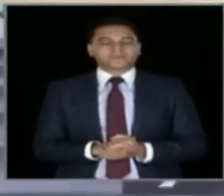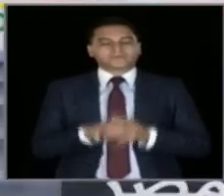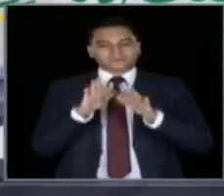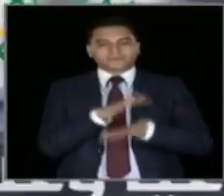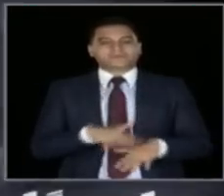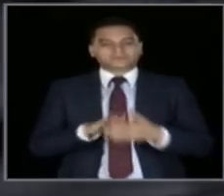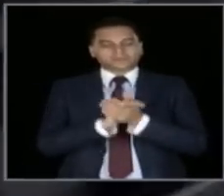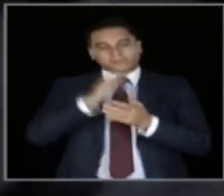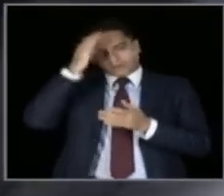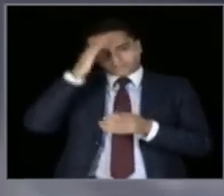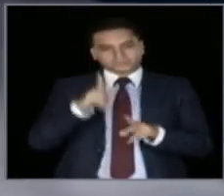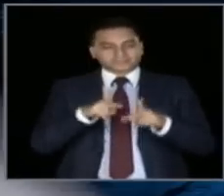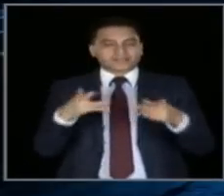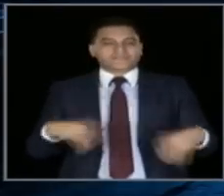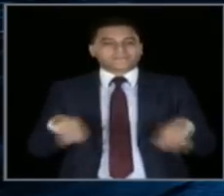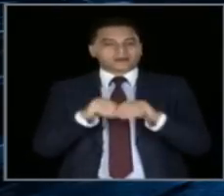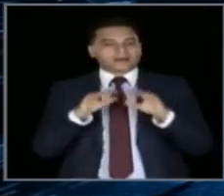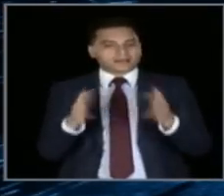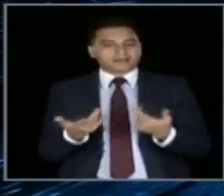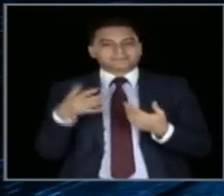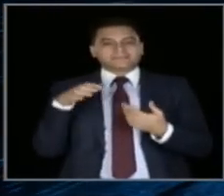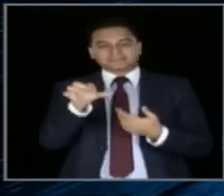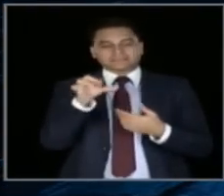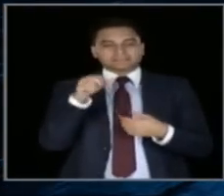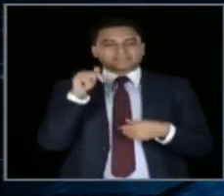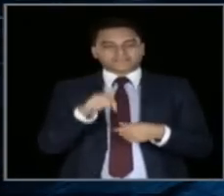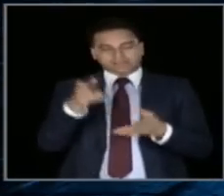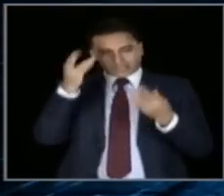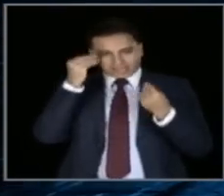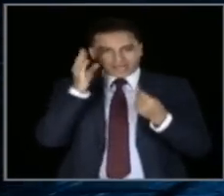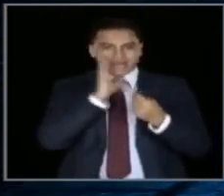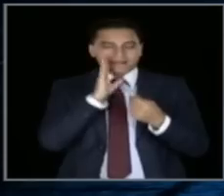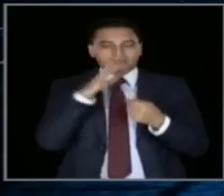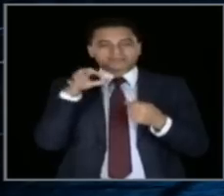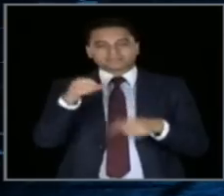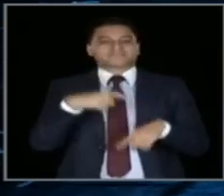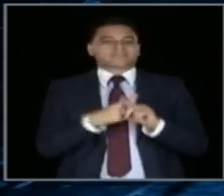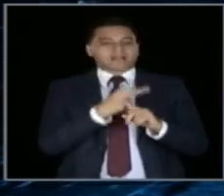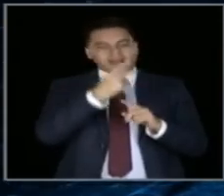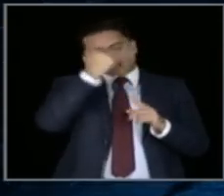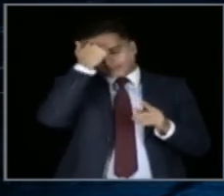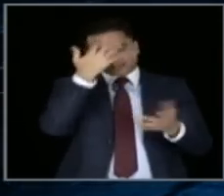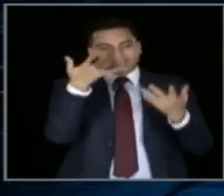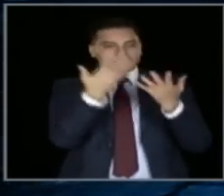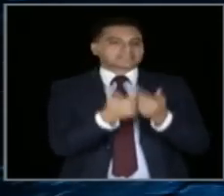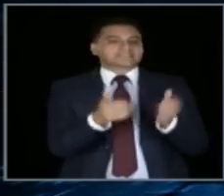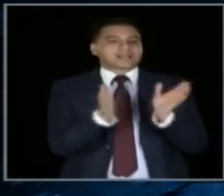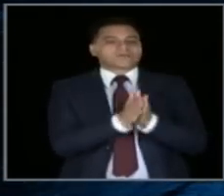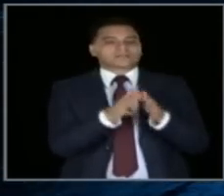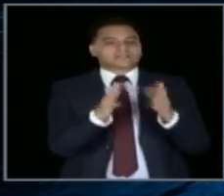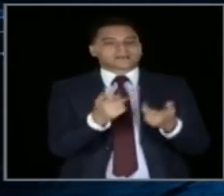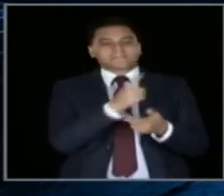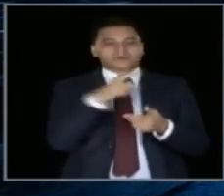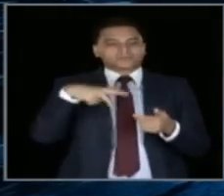يبقى اصحابنا العباقره قادرون باختلاف جمعوا 90 نقطه في فقره العلم، وكل نقطه ب 2000 جنيه بما